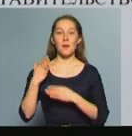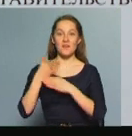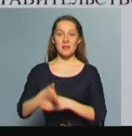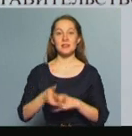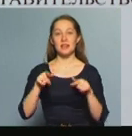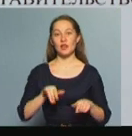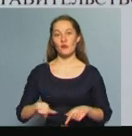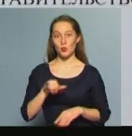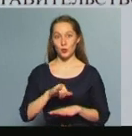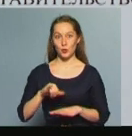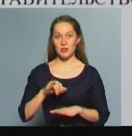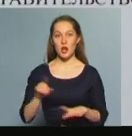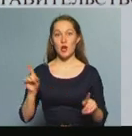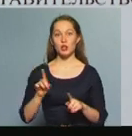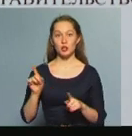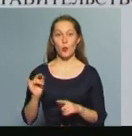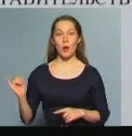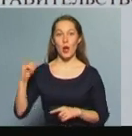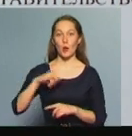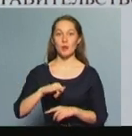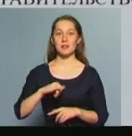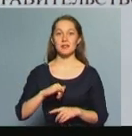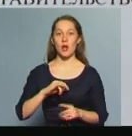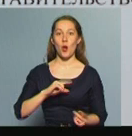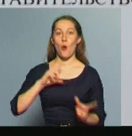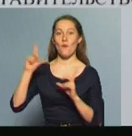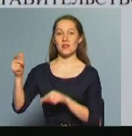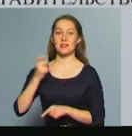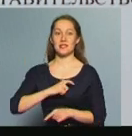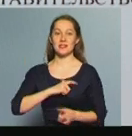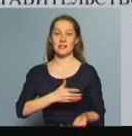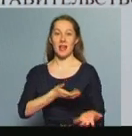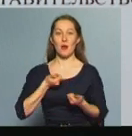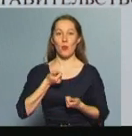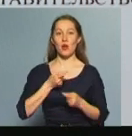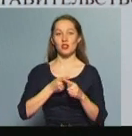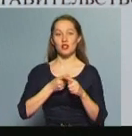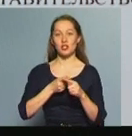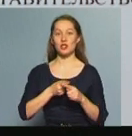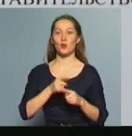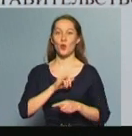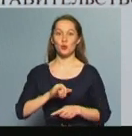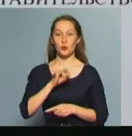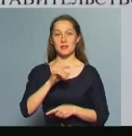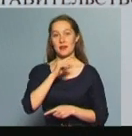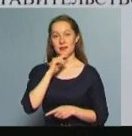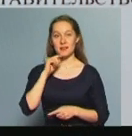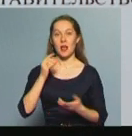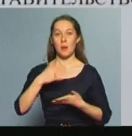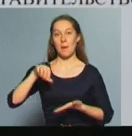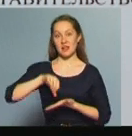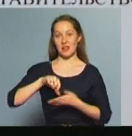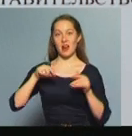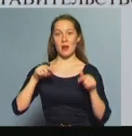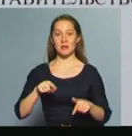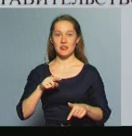понравился их визит в Удмуртию, чтобы они увезли с собой частичку Удмуртии и частичку России, потому что мы здесь представляем всю страну.